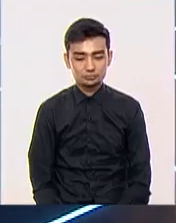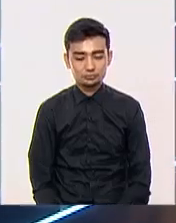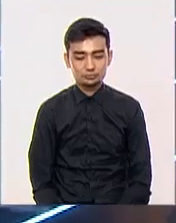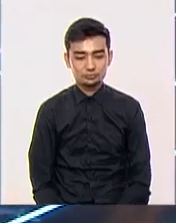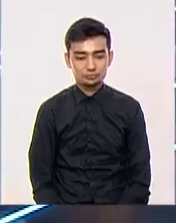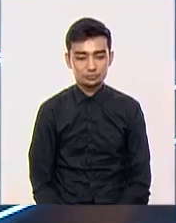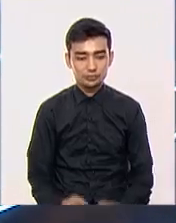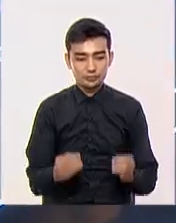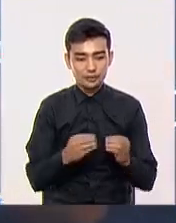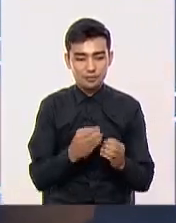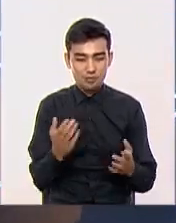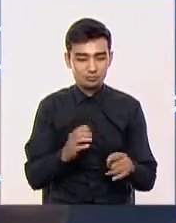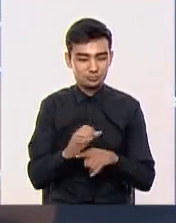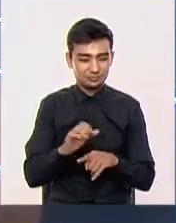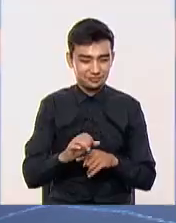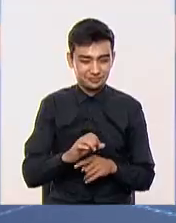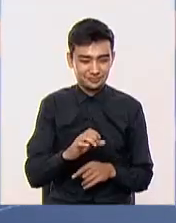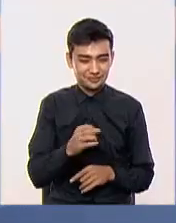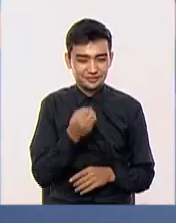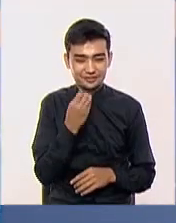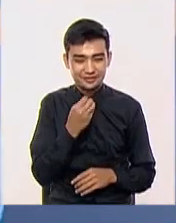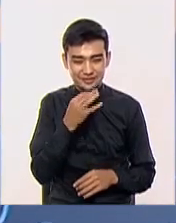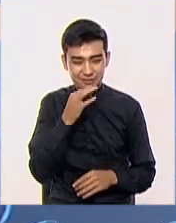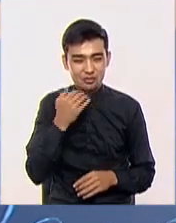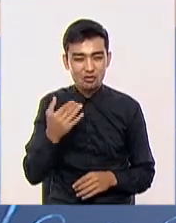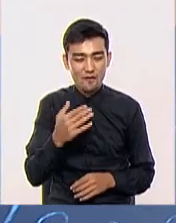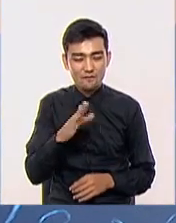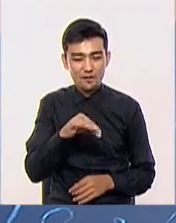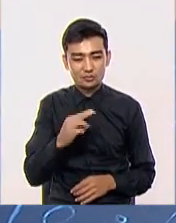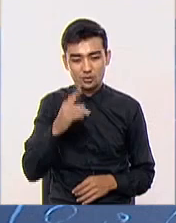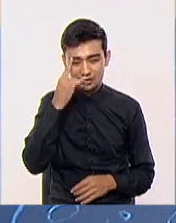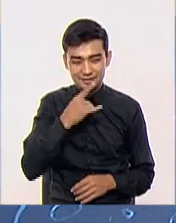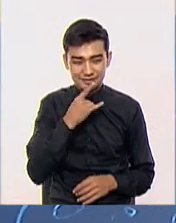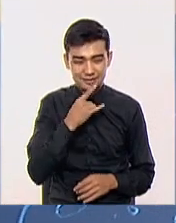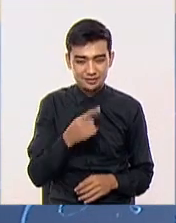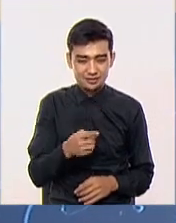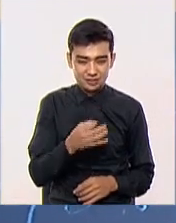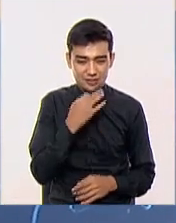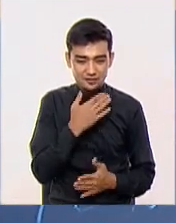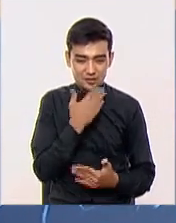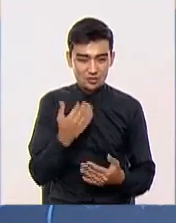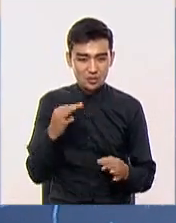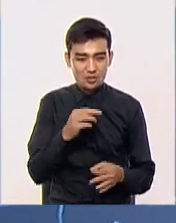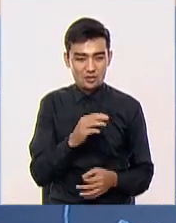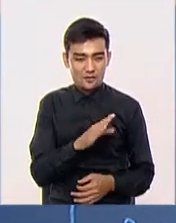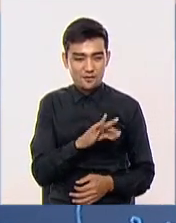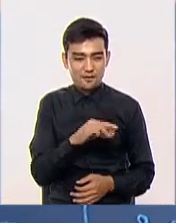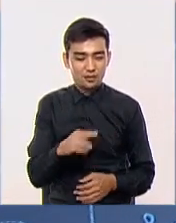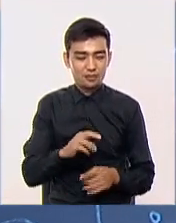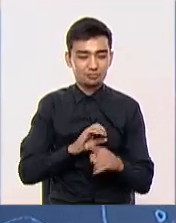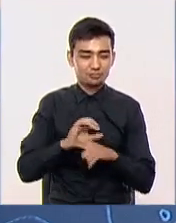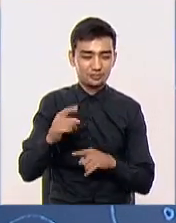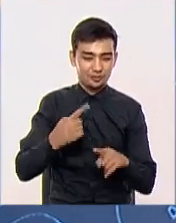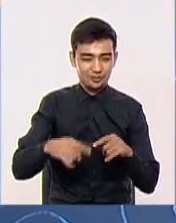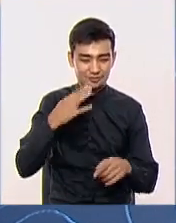десятки экспортеров семян подсолнечника восточном казахстане недовольны процедуры и распределения квот на вывоз продукции